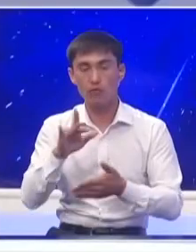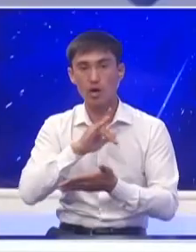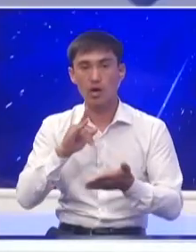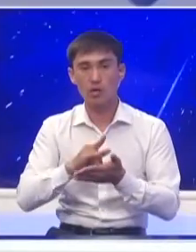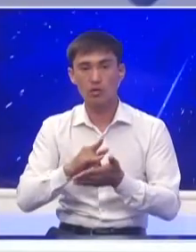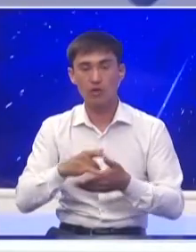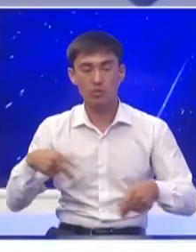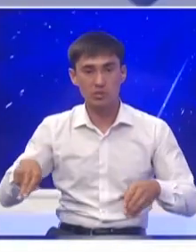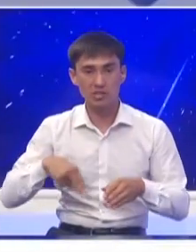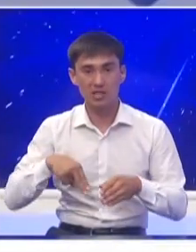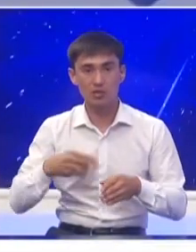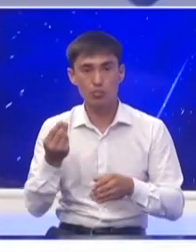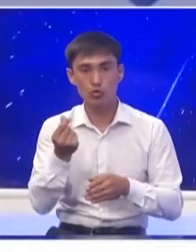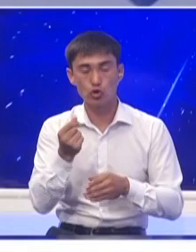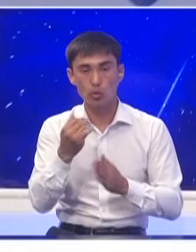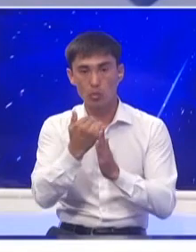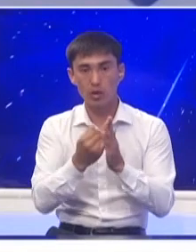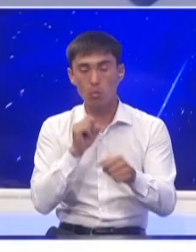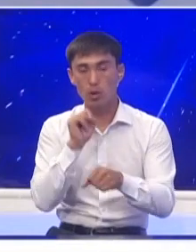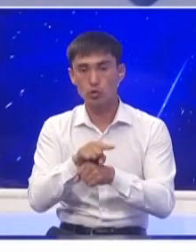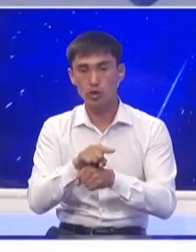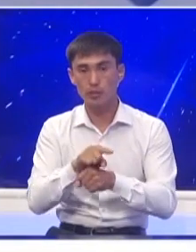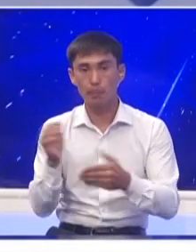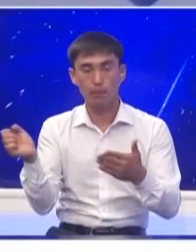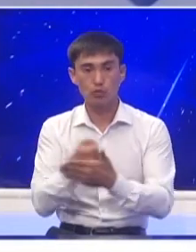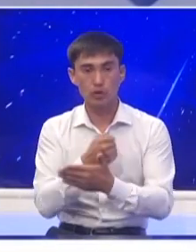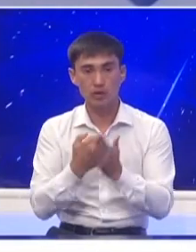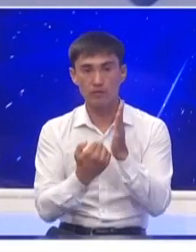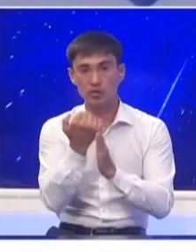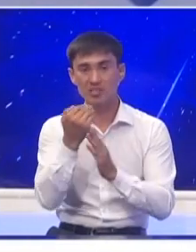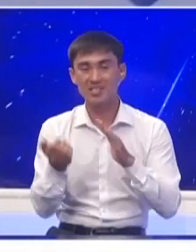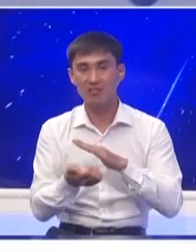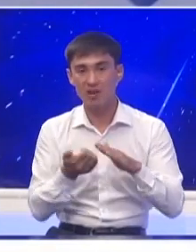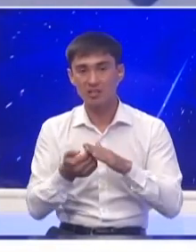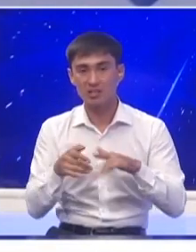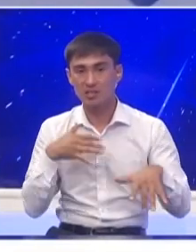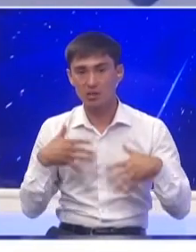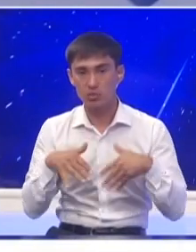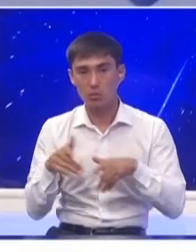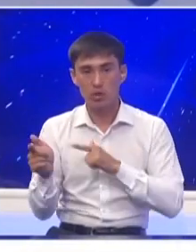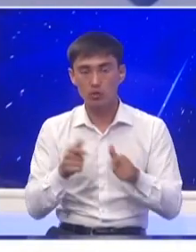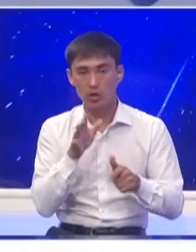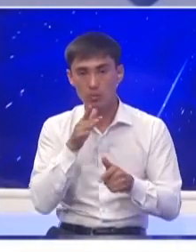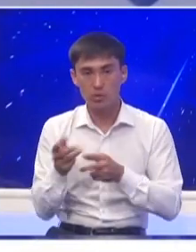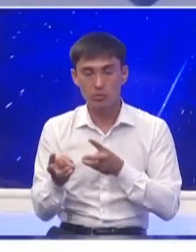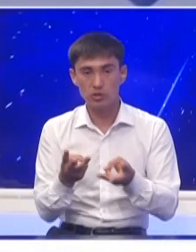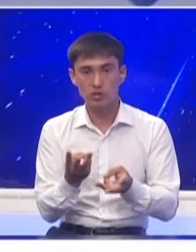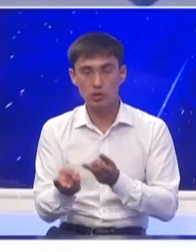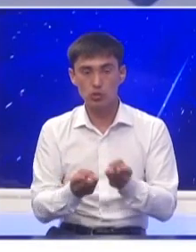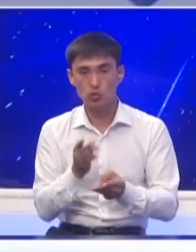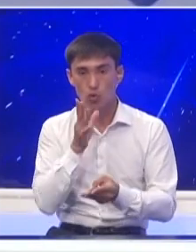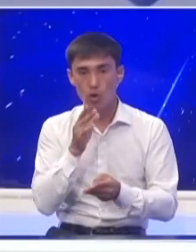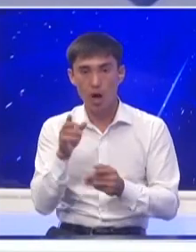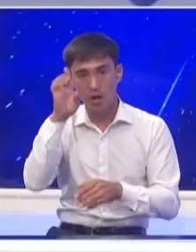и администраторам бюджетных программ поручаю устранить вышеуказанные недостатки в период подготовки к отопительному сезону.